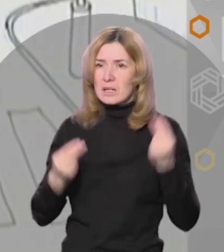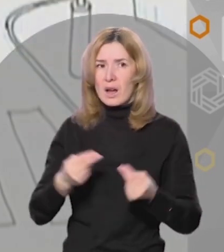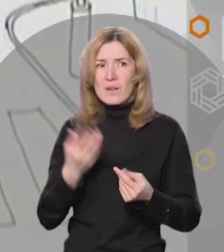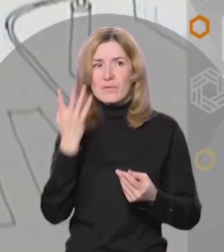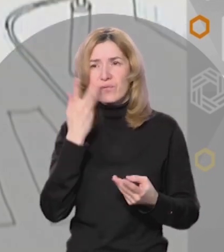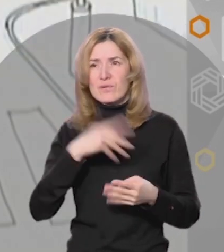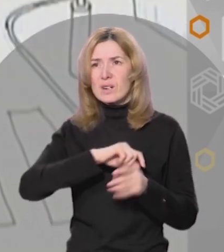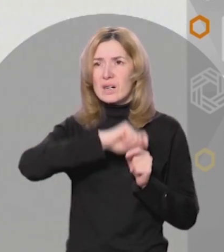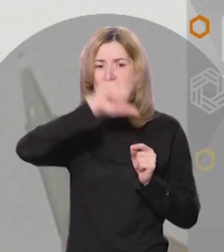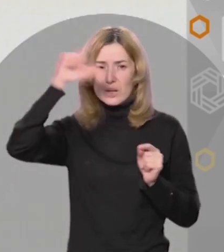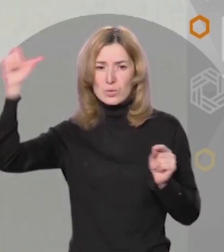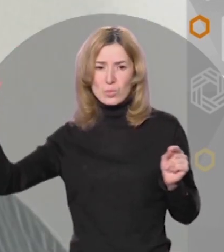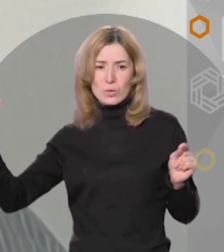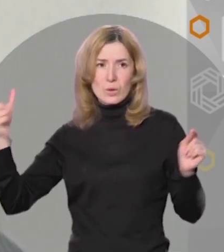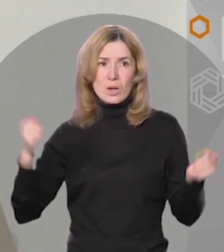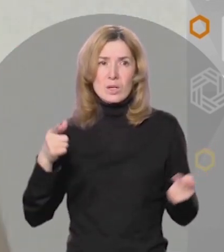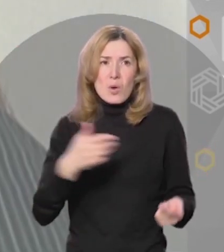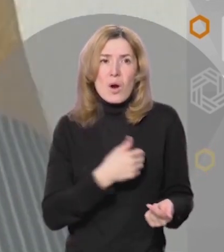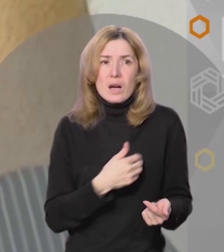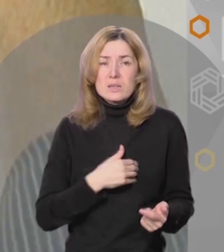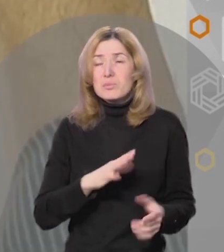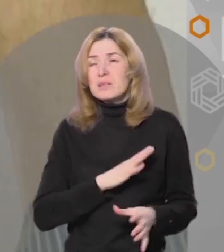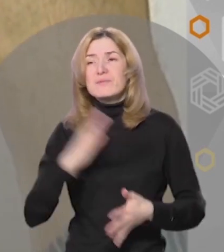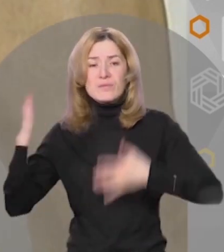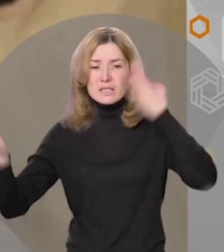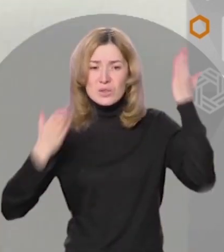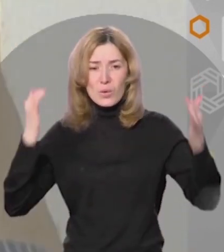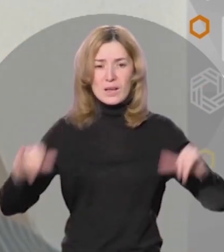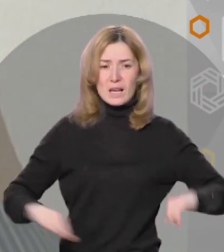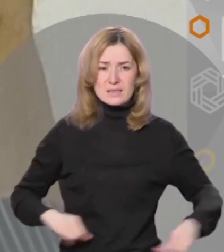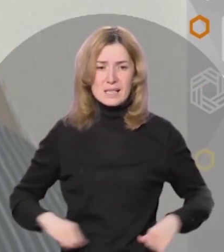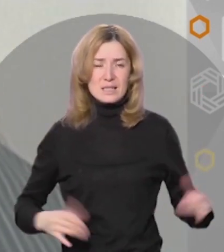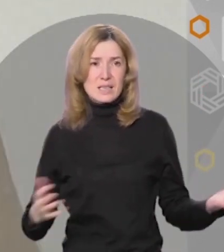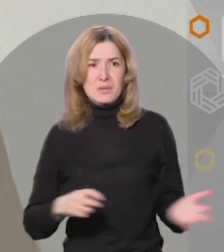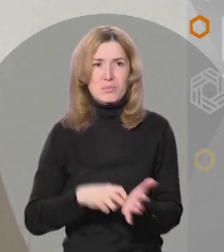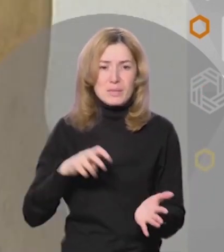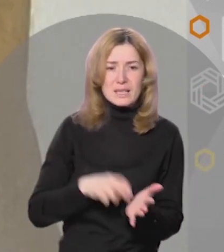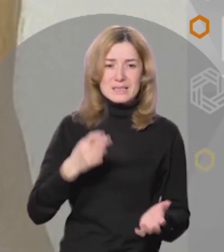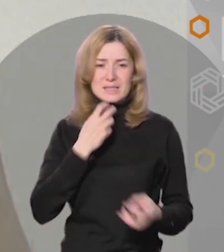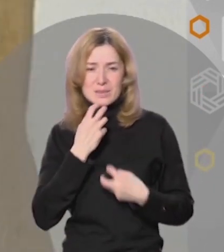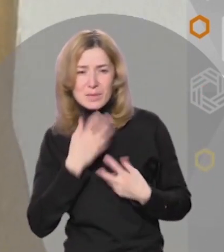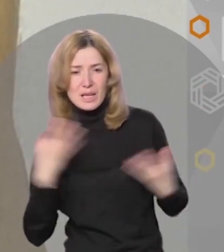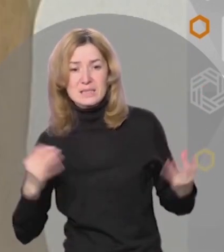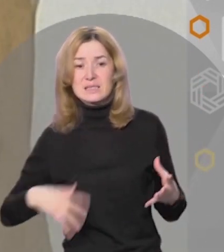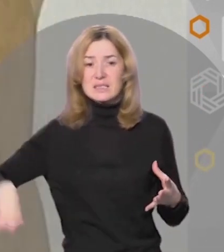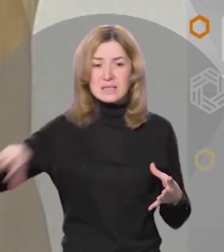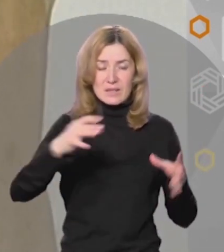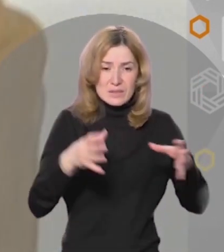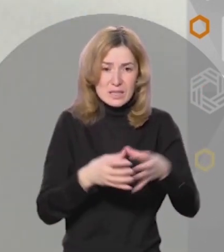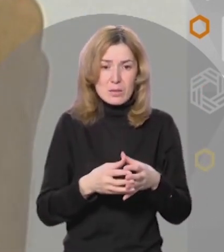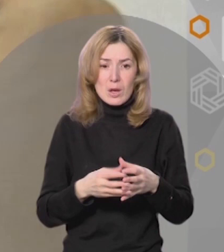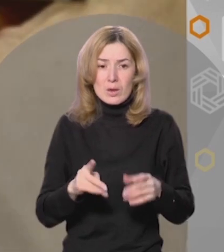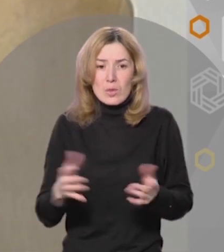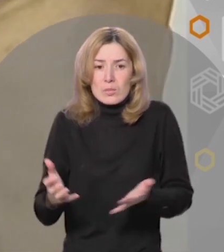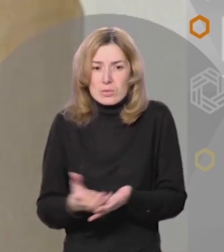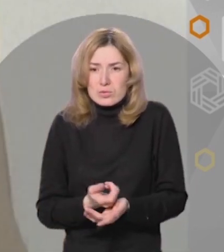в радугу. Ему хотелось быть веселым и озорным, прыгать и смеяться вместе со всеми.